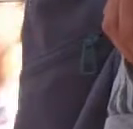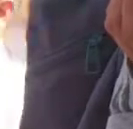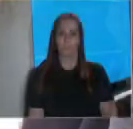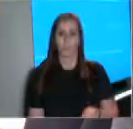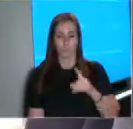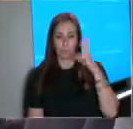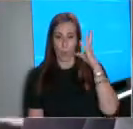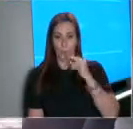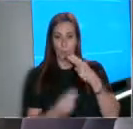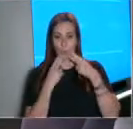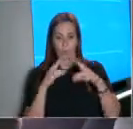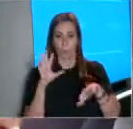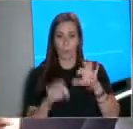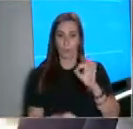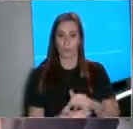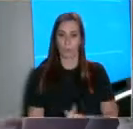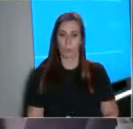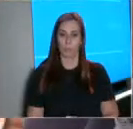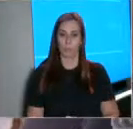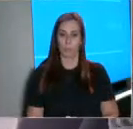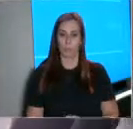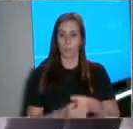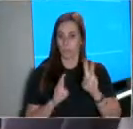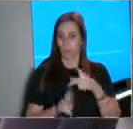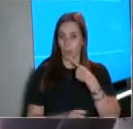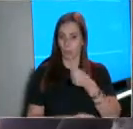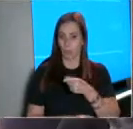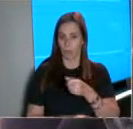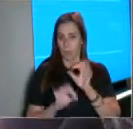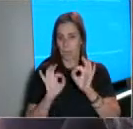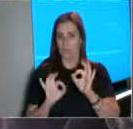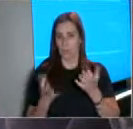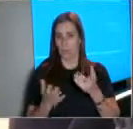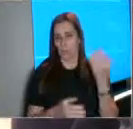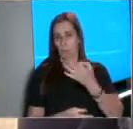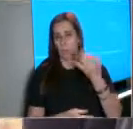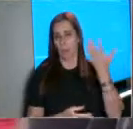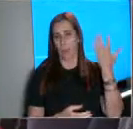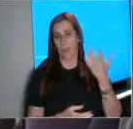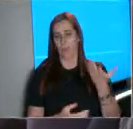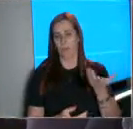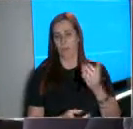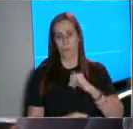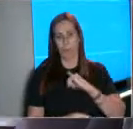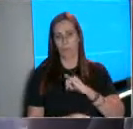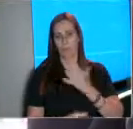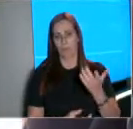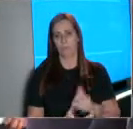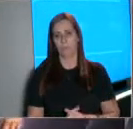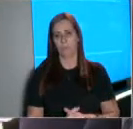אתם מרוצים מתוצאות הבחירות? אפשר לומר, כן. כן, בסדר, מה, זה סבבה. סך הכל מעניין מאוד,